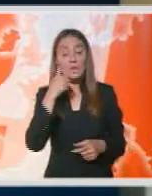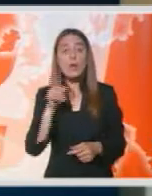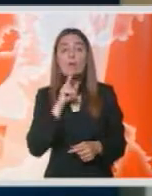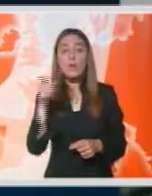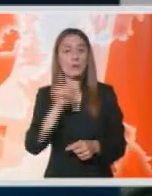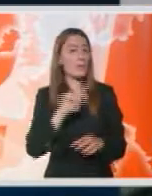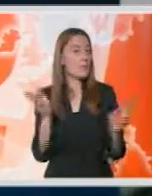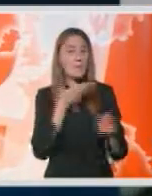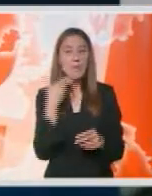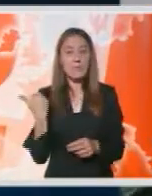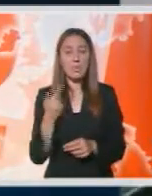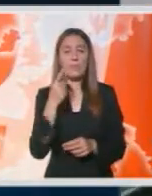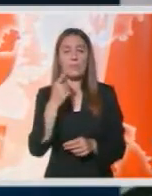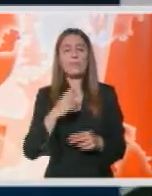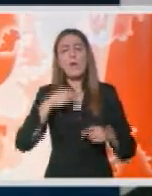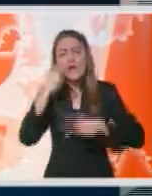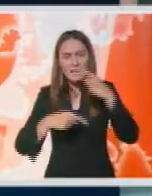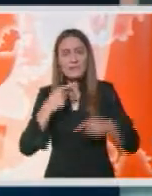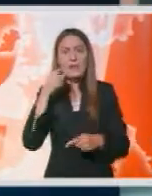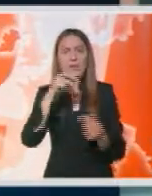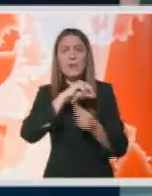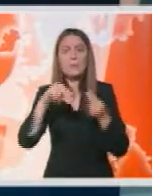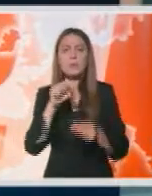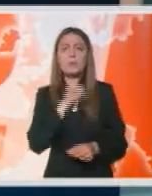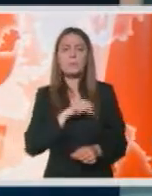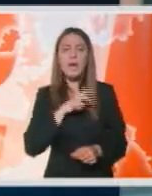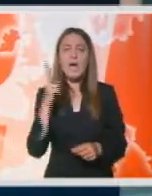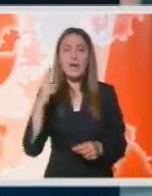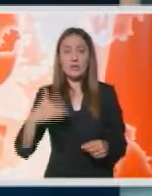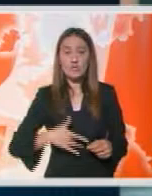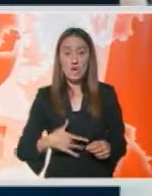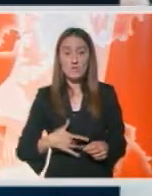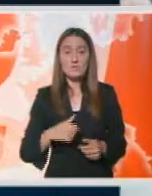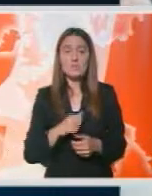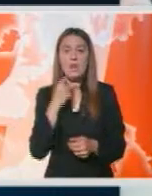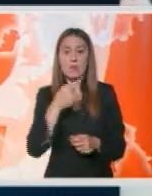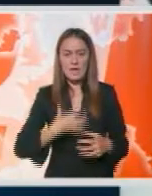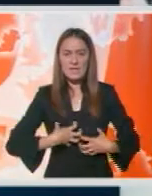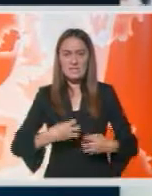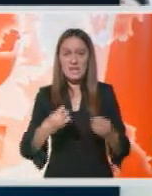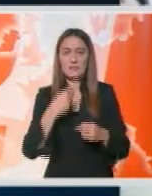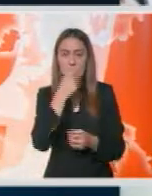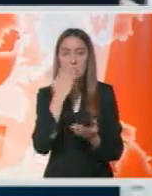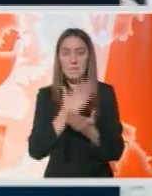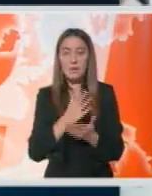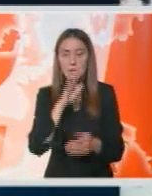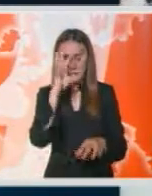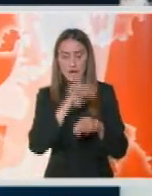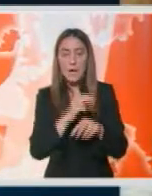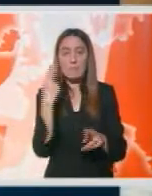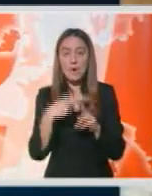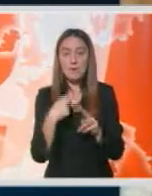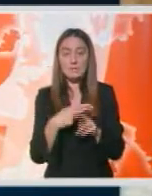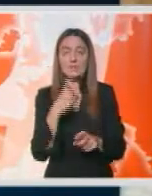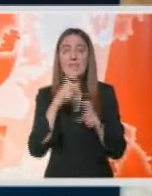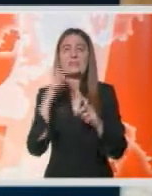imali. Već generacijama ova porodica pati od raka želuca. Glendi Reimer izvađen je želudac pošto je ustanovljena bolest.